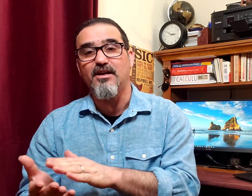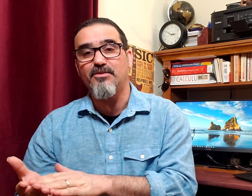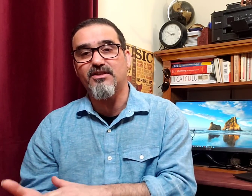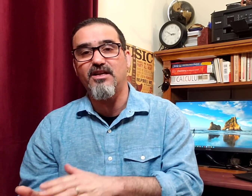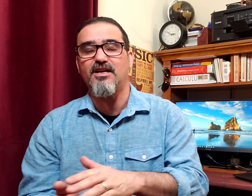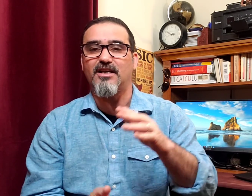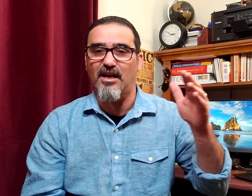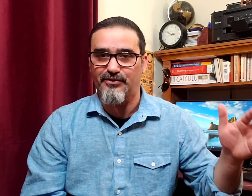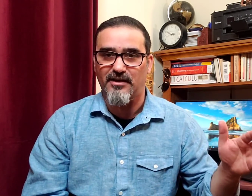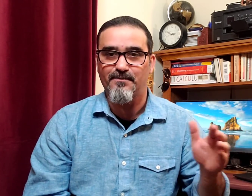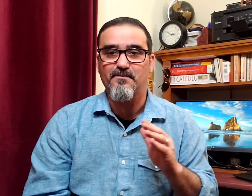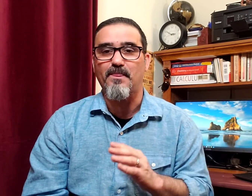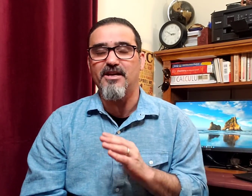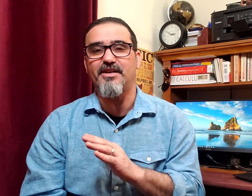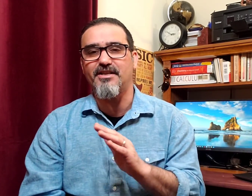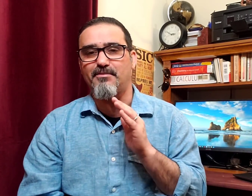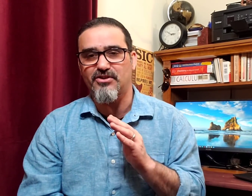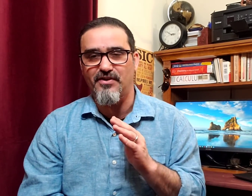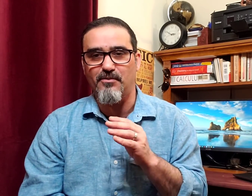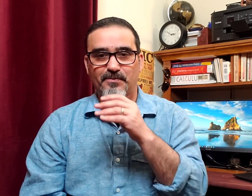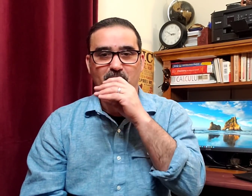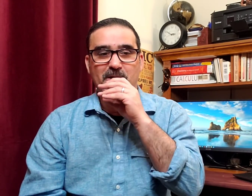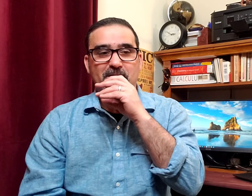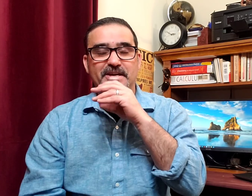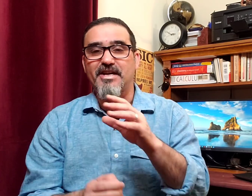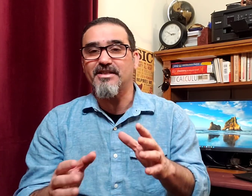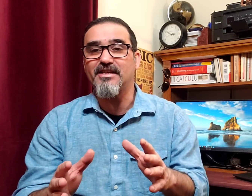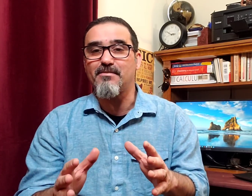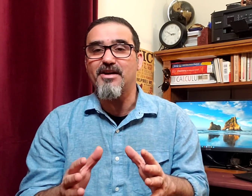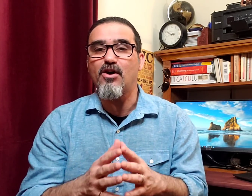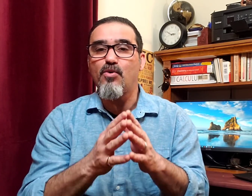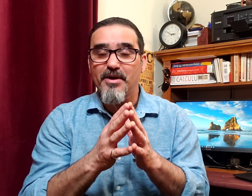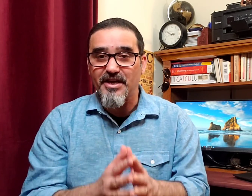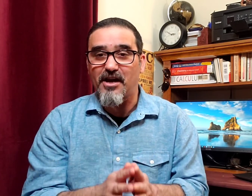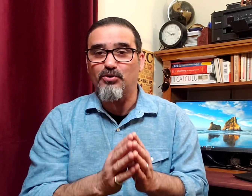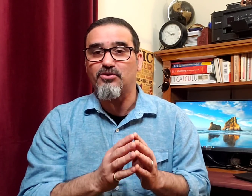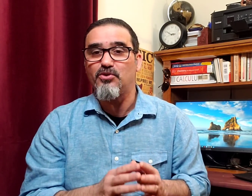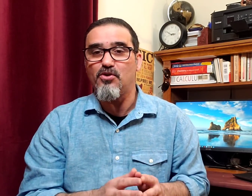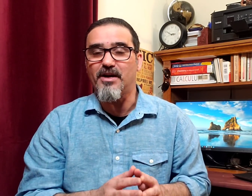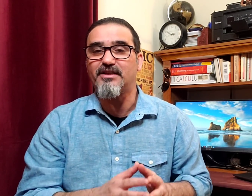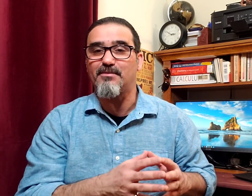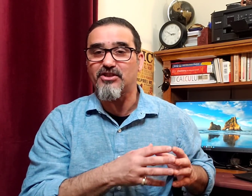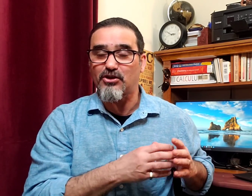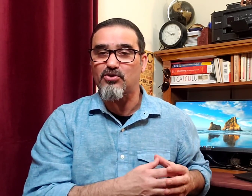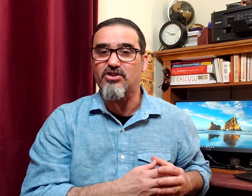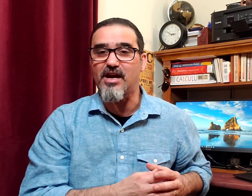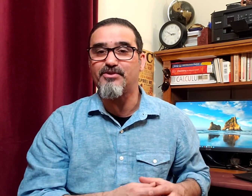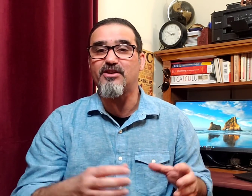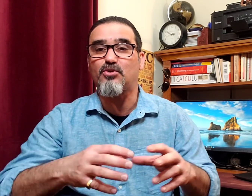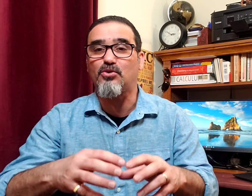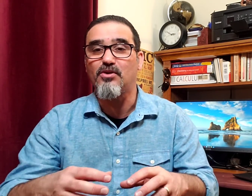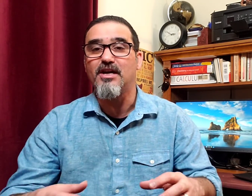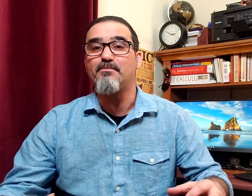الانتقال من السيء الى الافضل. اذا هذه باش نتفاهموا. اذا هذا النظام هذا هو بتناقضاته اليوم، حتى لما سقطوش